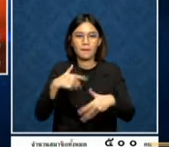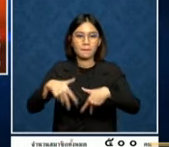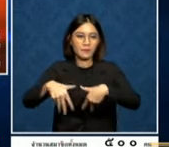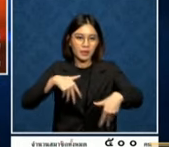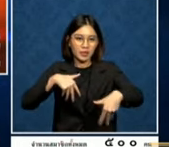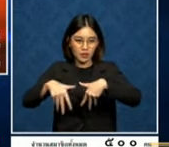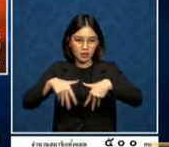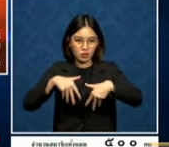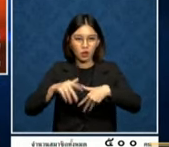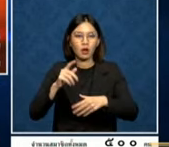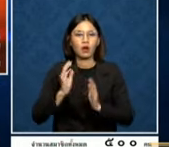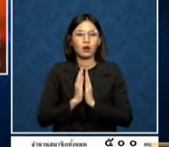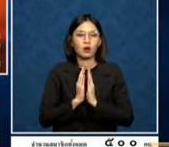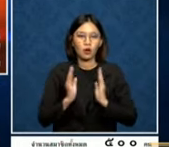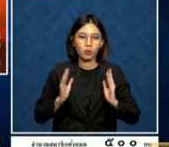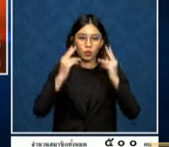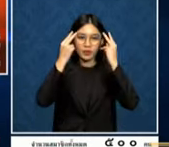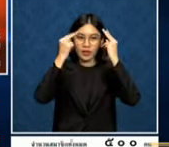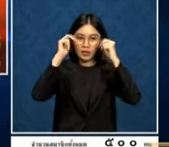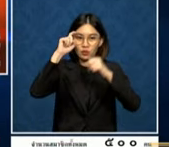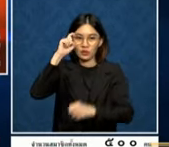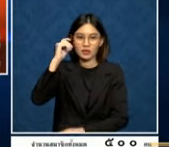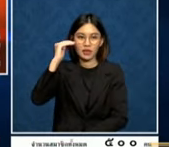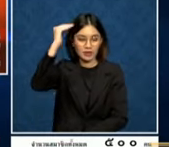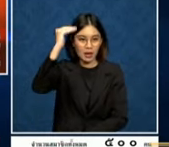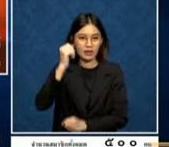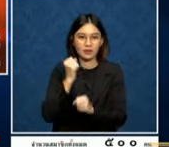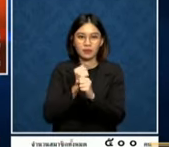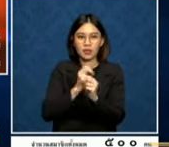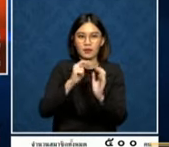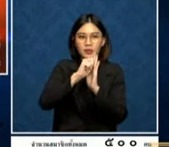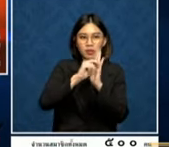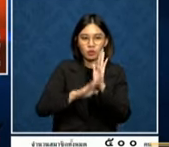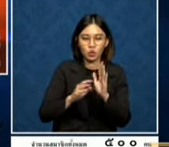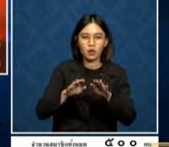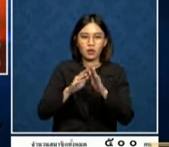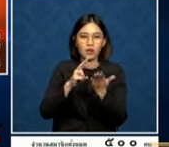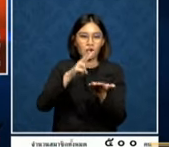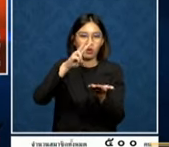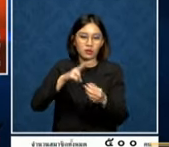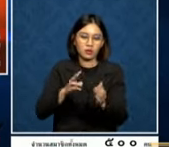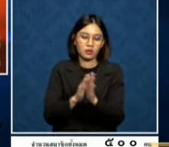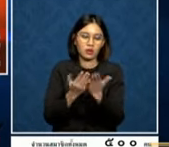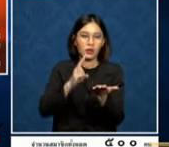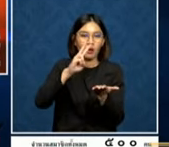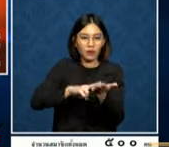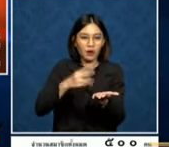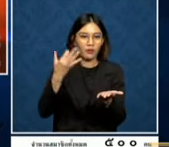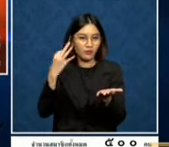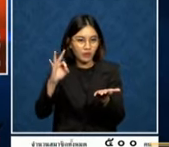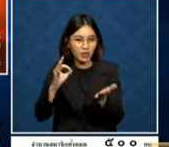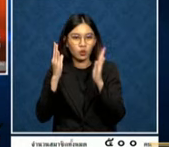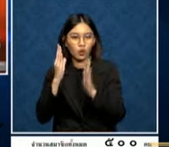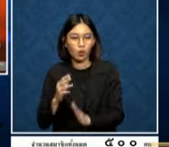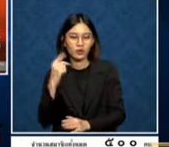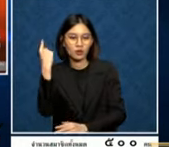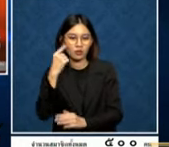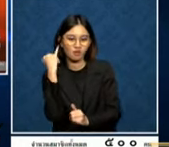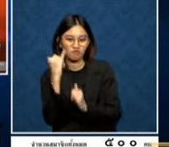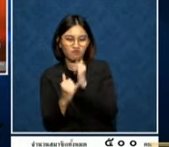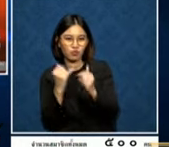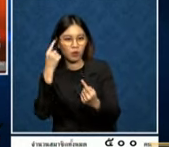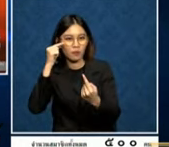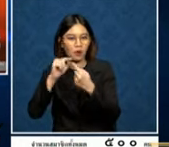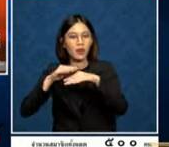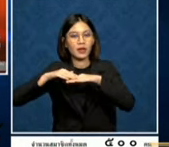ประชาชนค่ะต้องขอขอบคุณท่านนายกเศรษฐานะคะที่ทำนโยบายวีซ่าฟรีทำให้นักท่องเที่ยวเข้ามาเกินเป้าหมายค่ะดงที่ท่านเคย